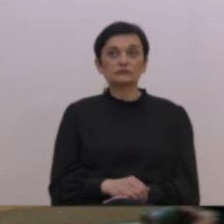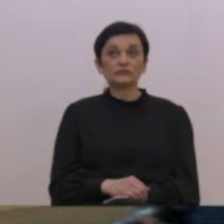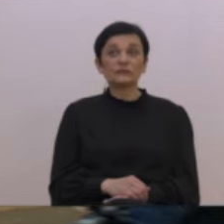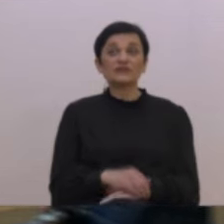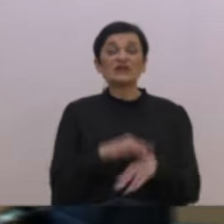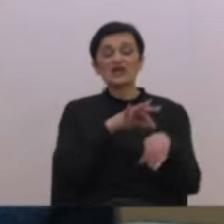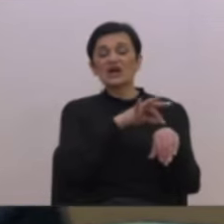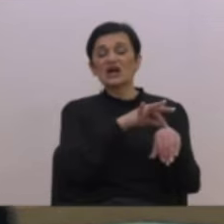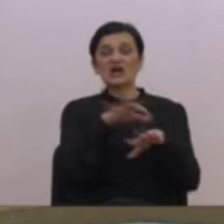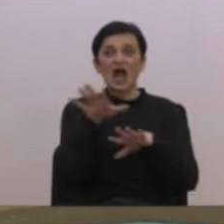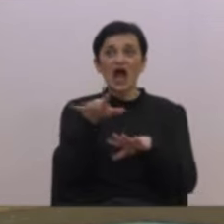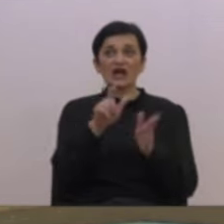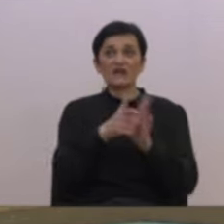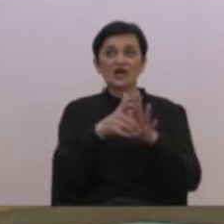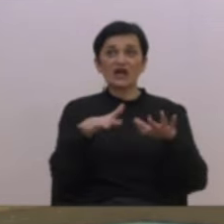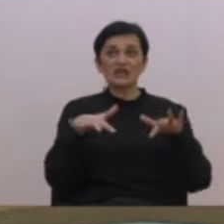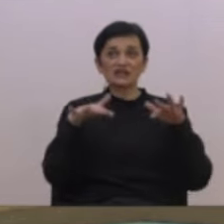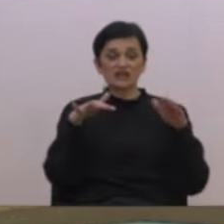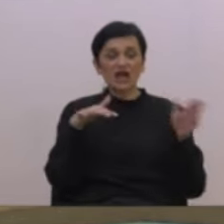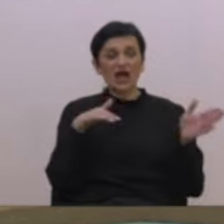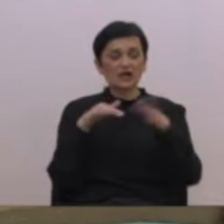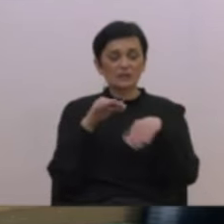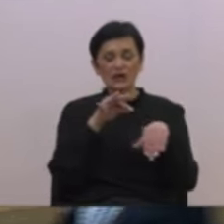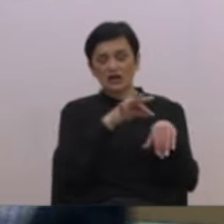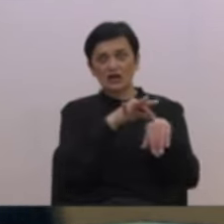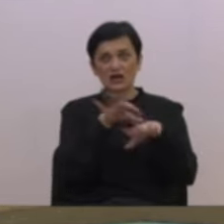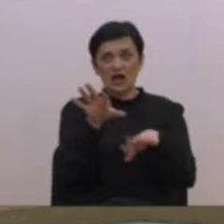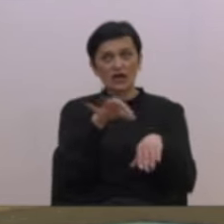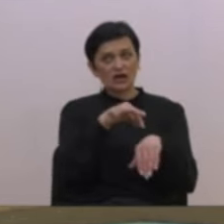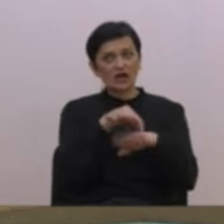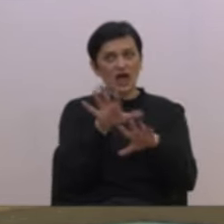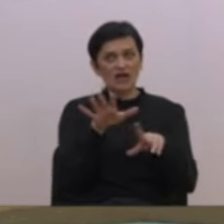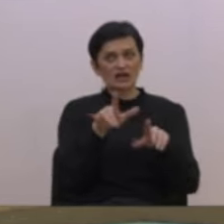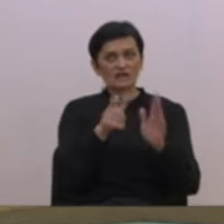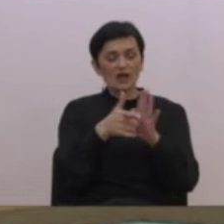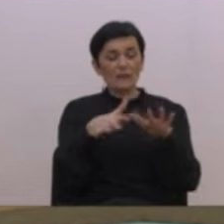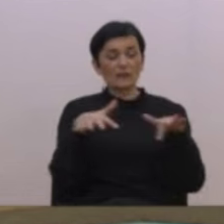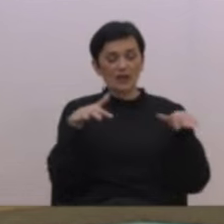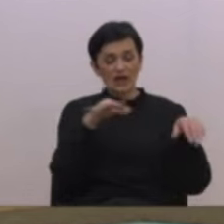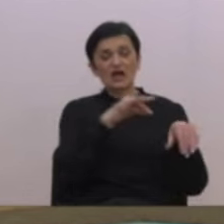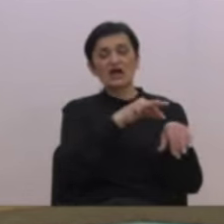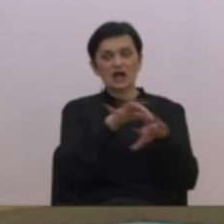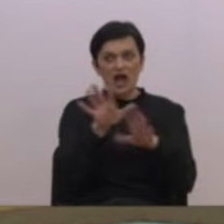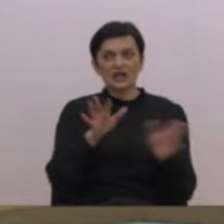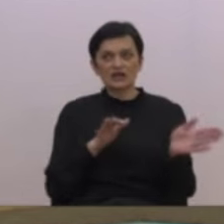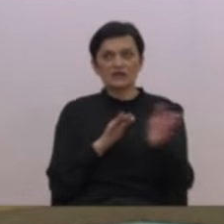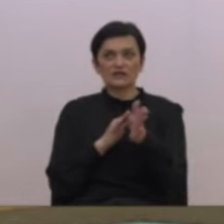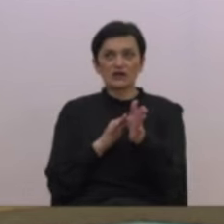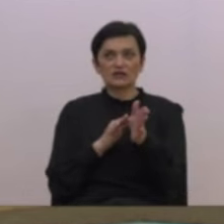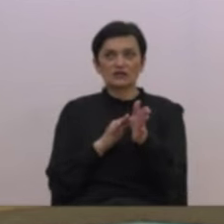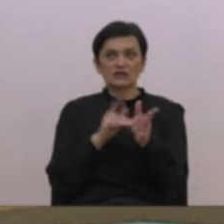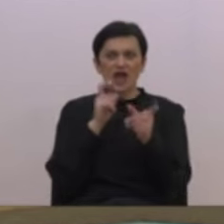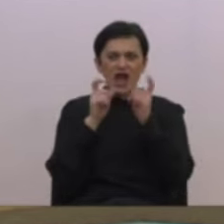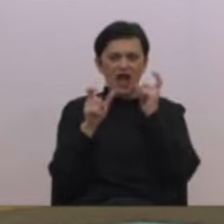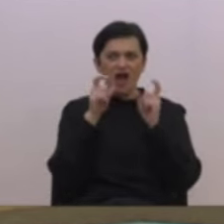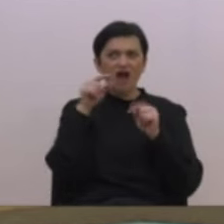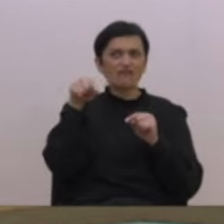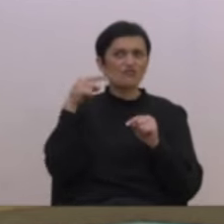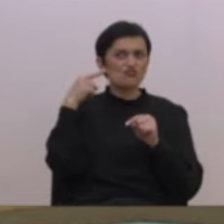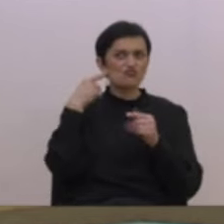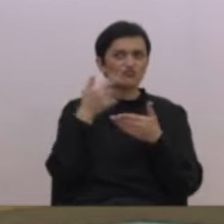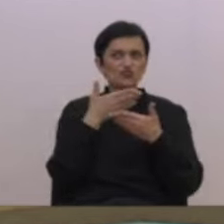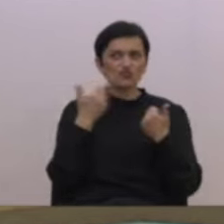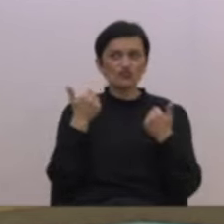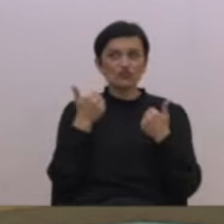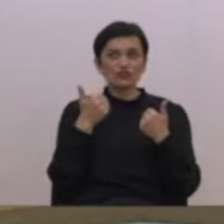გაიყვანე დარბაზიდან, გაიყვანე, დაიყვანე დარბაზიდან, გაიყვანე დარბაზიდან, დარბაზიდან გაიყვანე. გაიყვანე